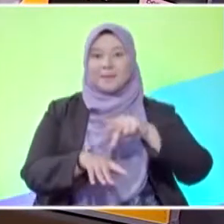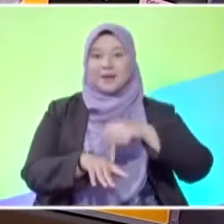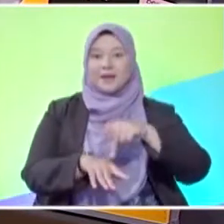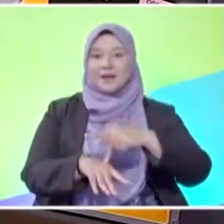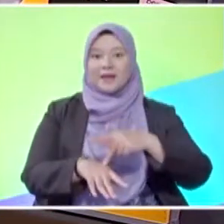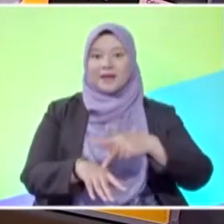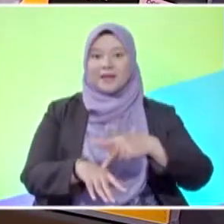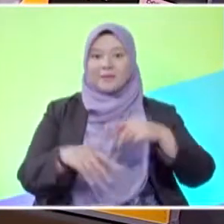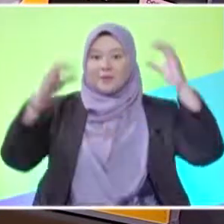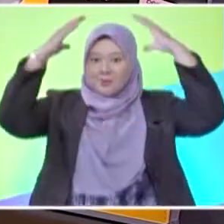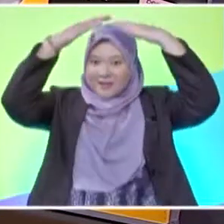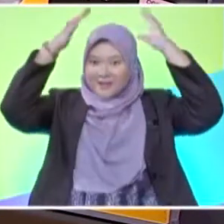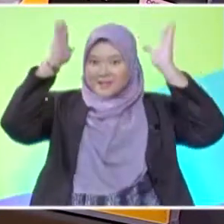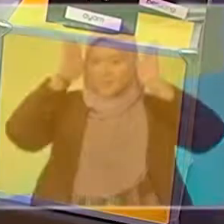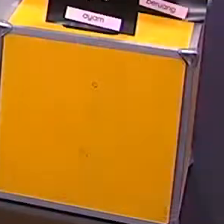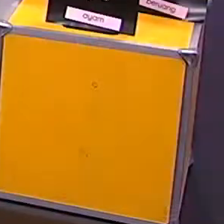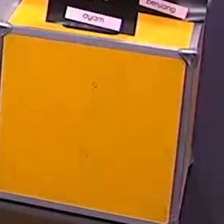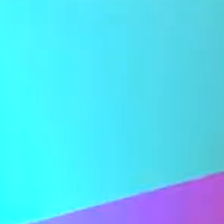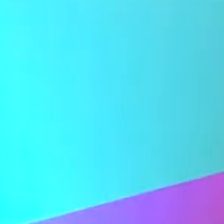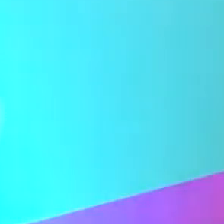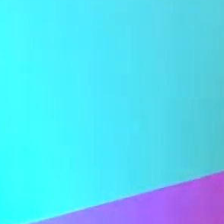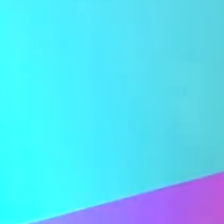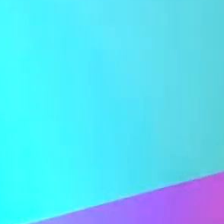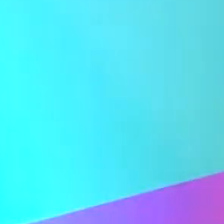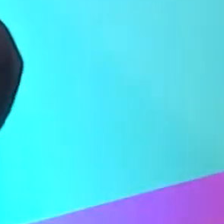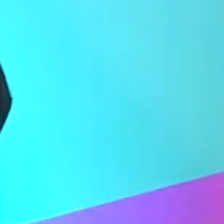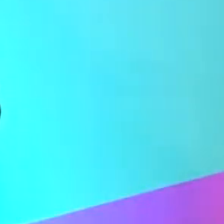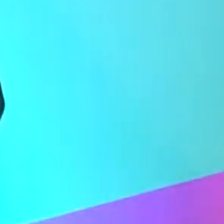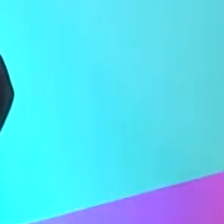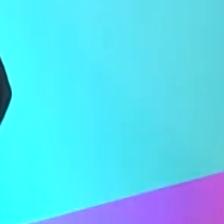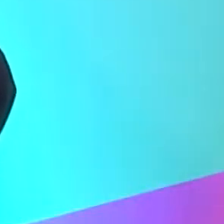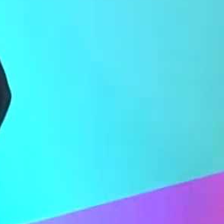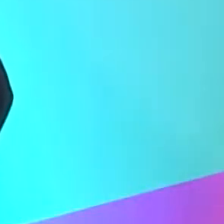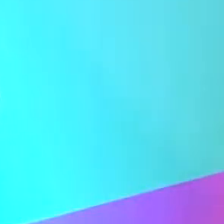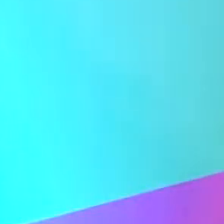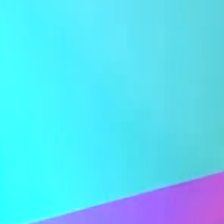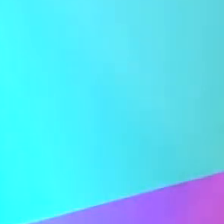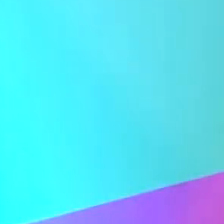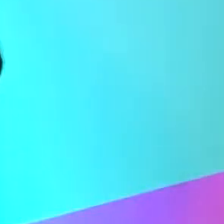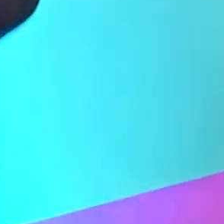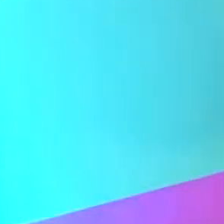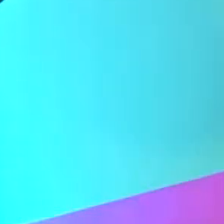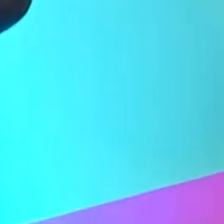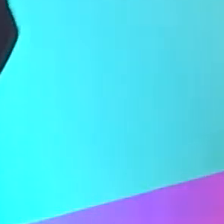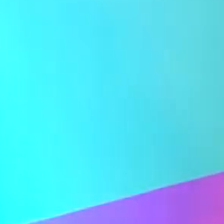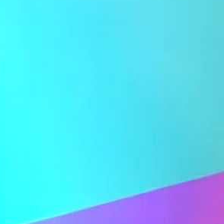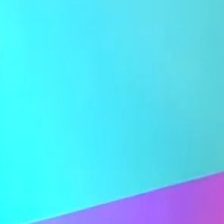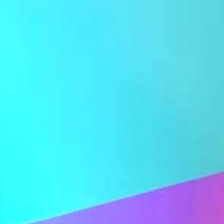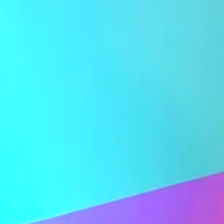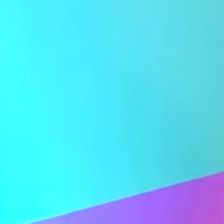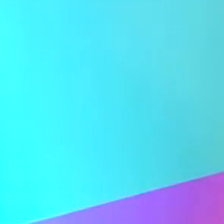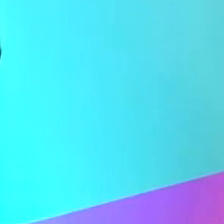jejak gue kita ada juru bahasa isyarat yang bersama nilai kita juga kita DC kuliner khas lidah Safarudin Devil's berkebangsaan